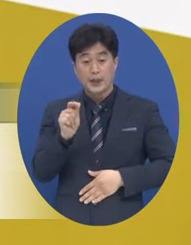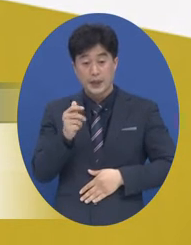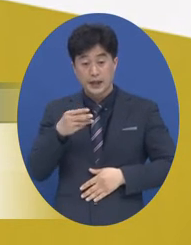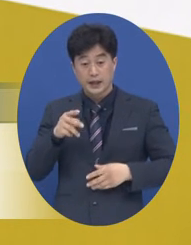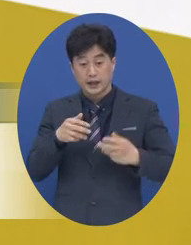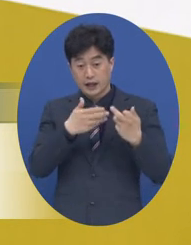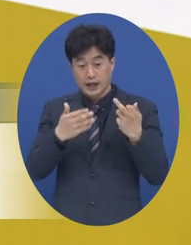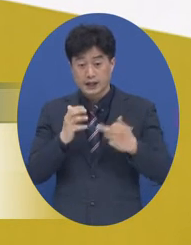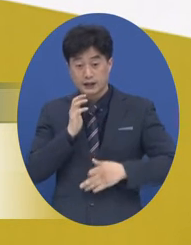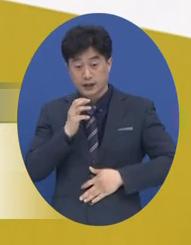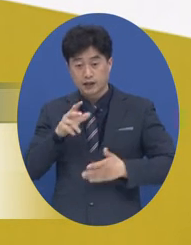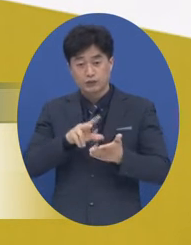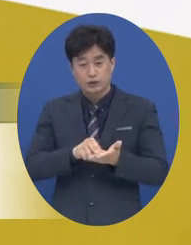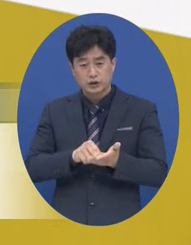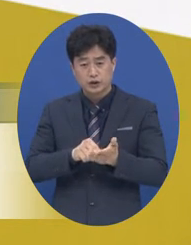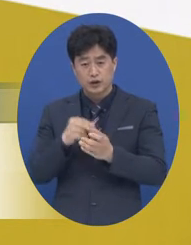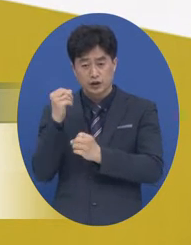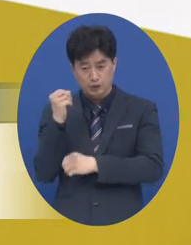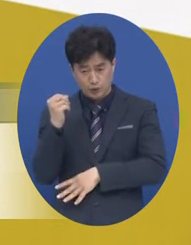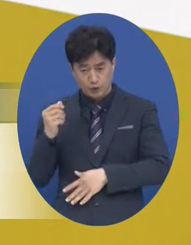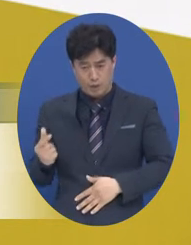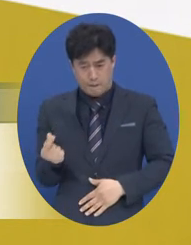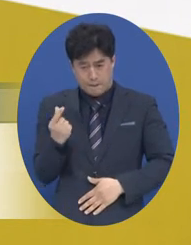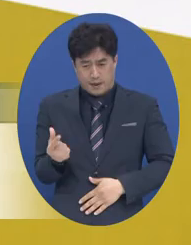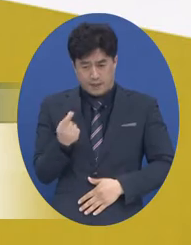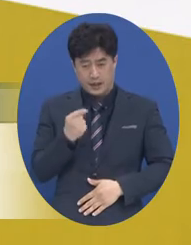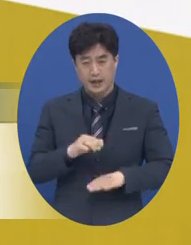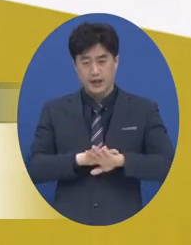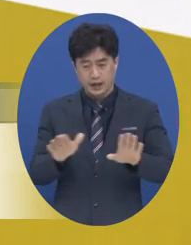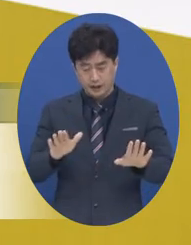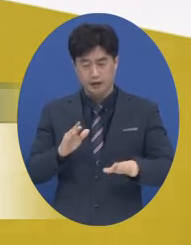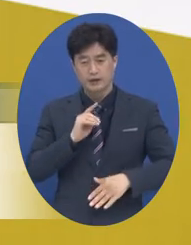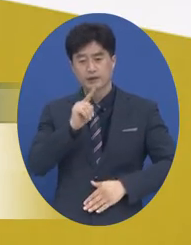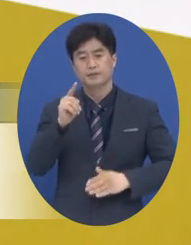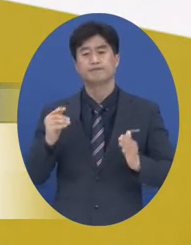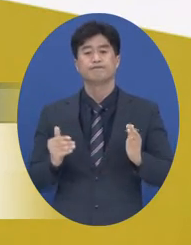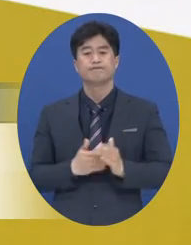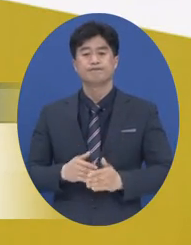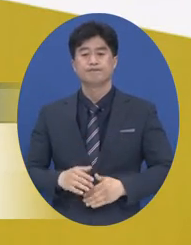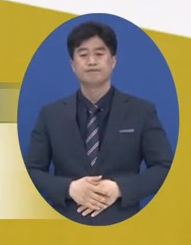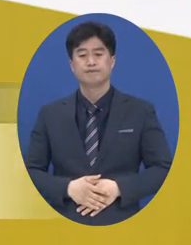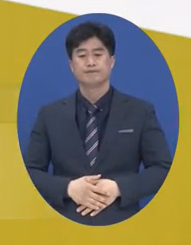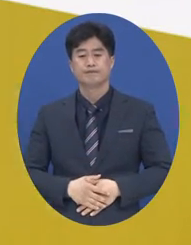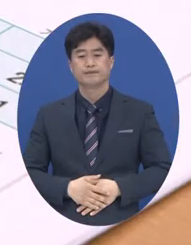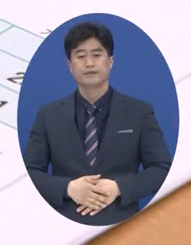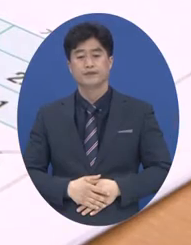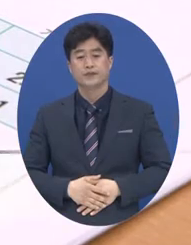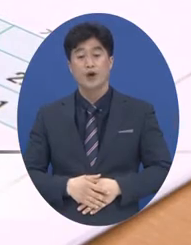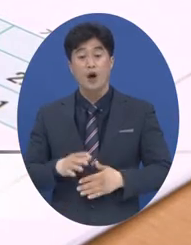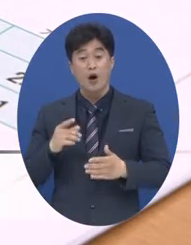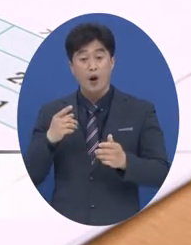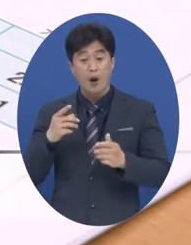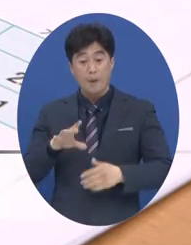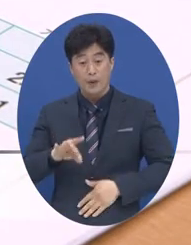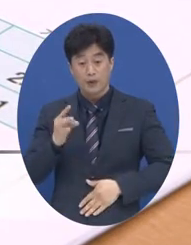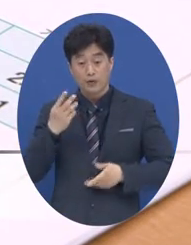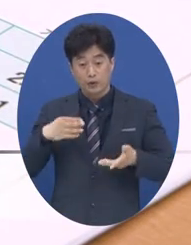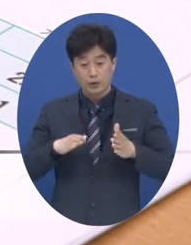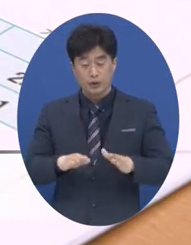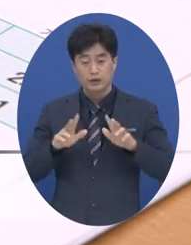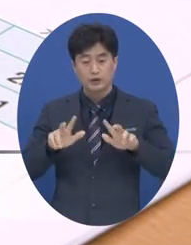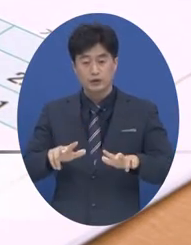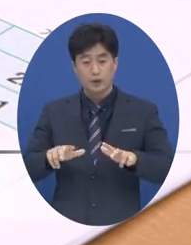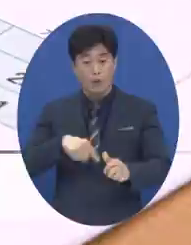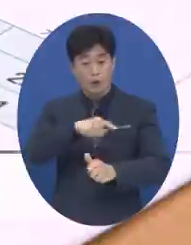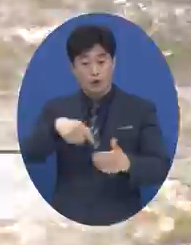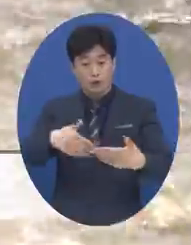팡 당 색도 문제를 근본적으로 근본적 이고 신속하게 해결 하고자 합니다 우선 경기도는 현재